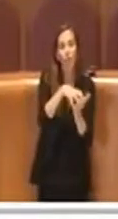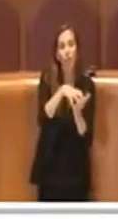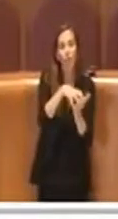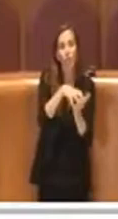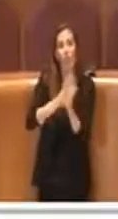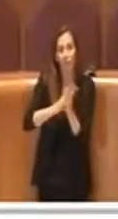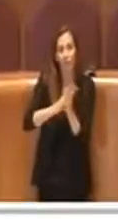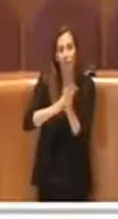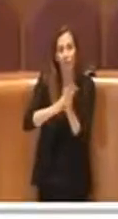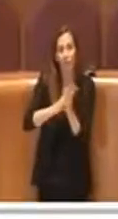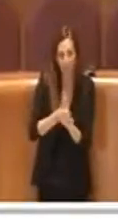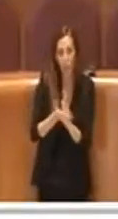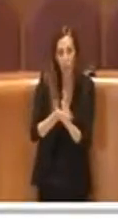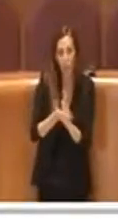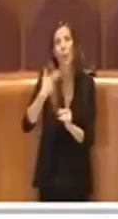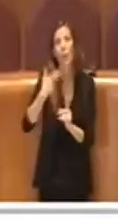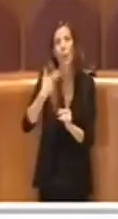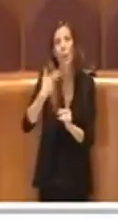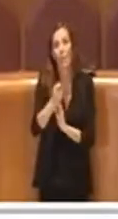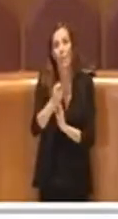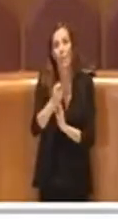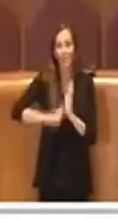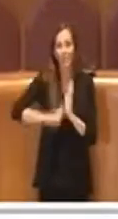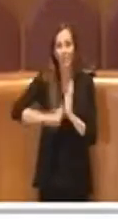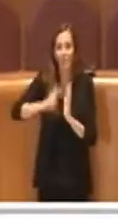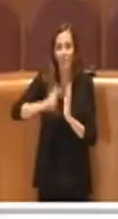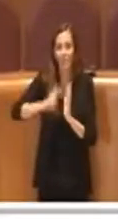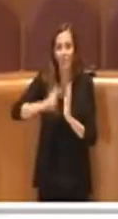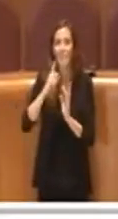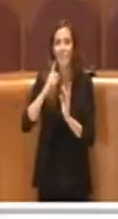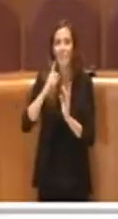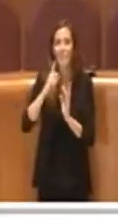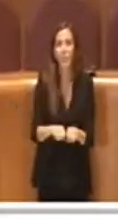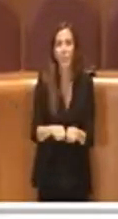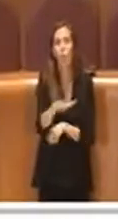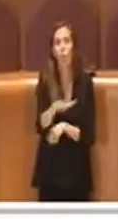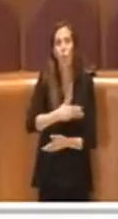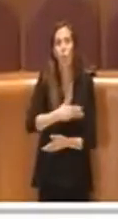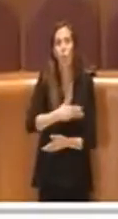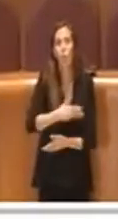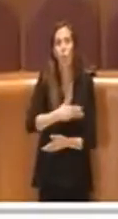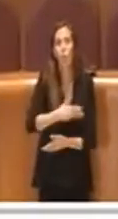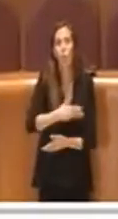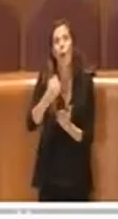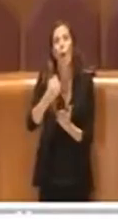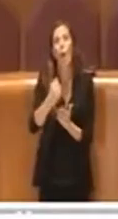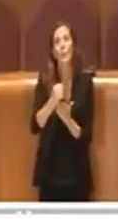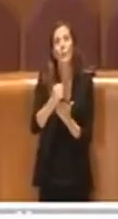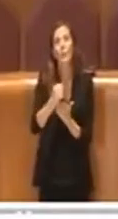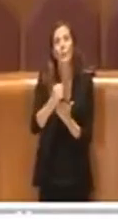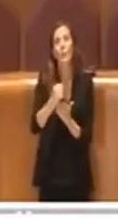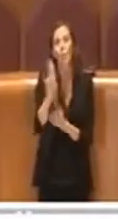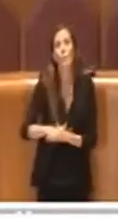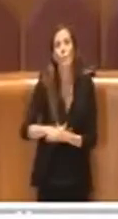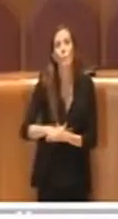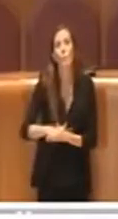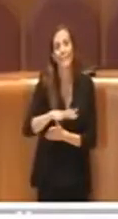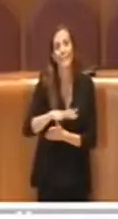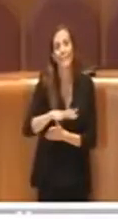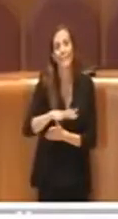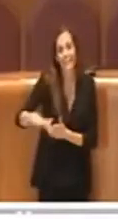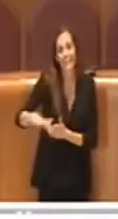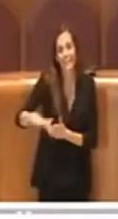relative ai pagamenti dell'occupazione di suolo pubblico nonché a tutte le autorizzazioni anche urbanistiche che hanno seguito